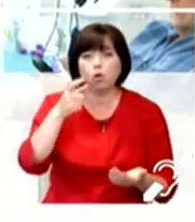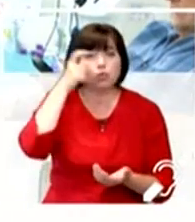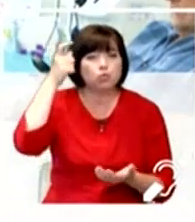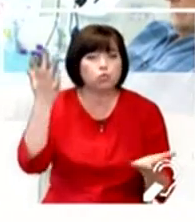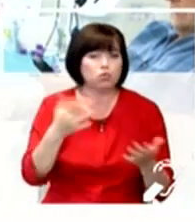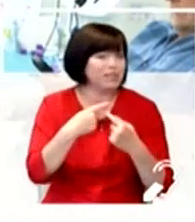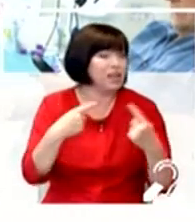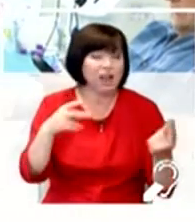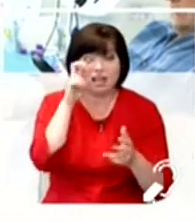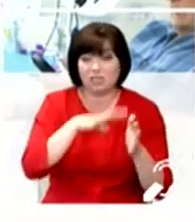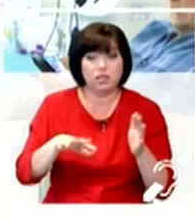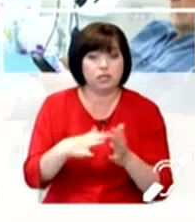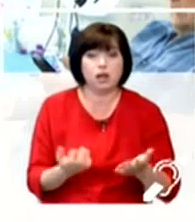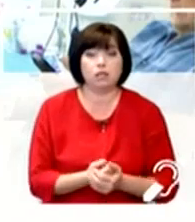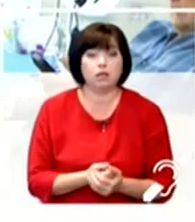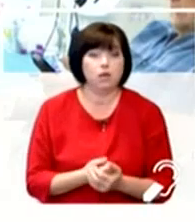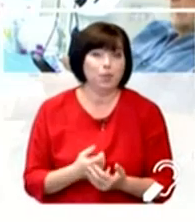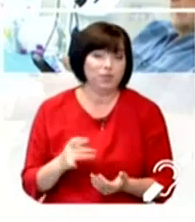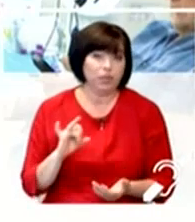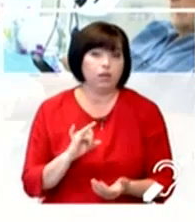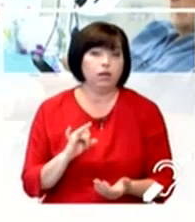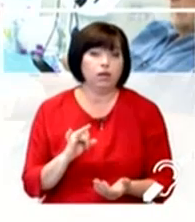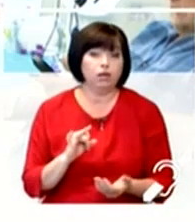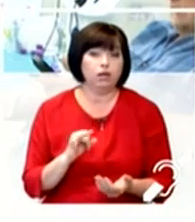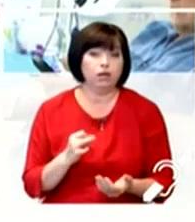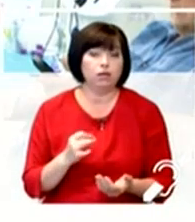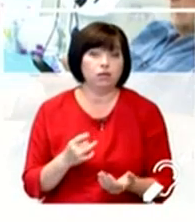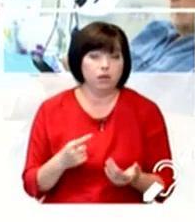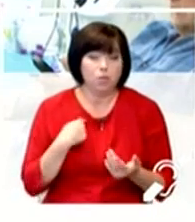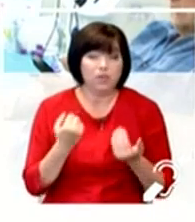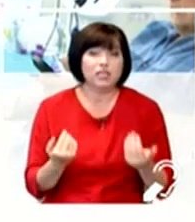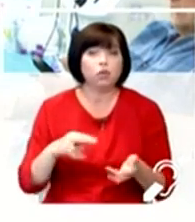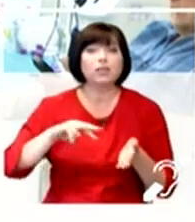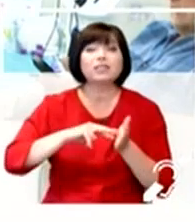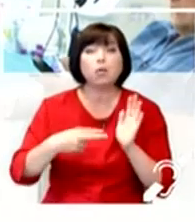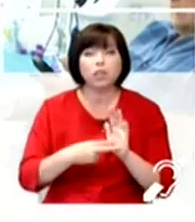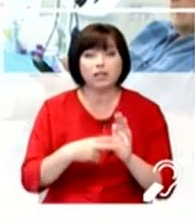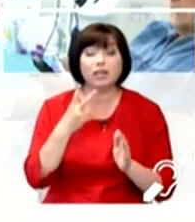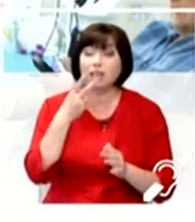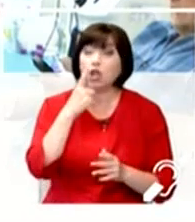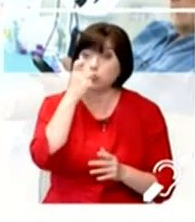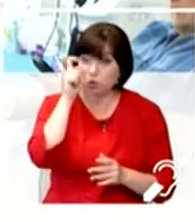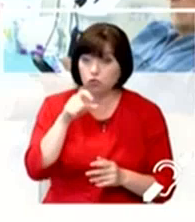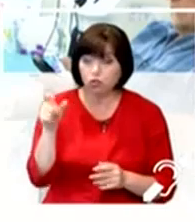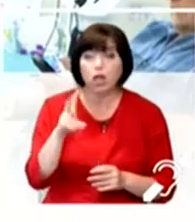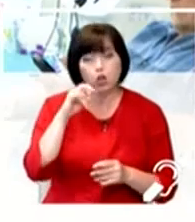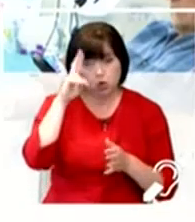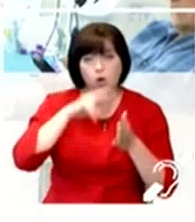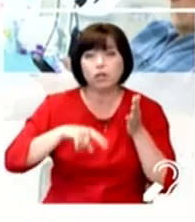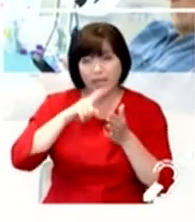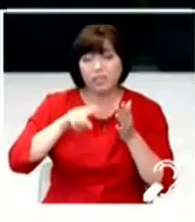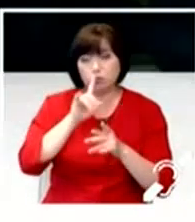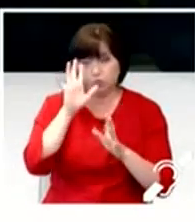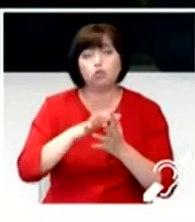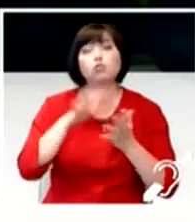Turcia pe altă țară asta Astăzi noi am planificat pentru 100 de persoane dar sperăm va fi